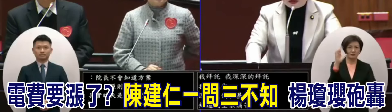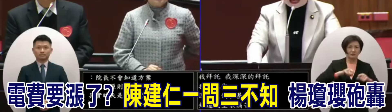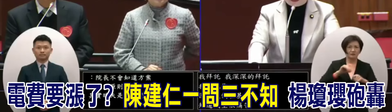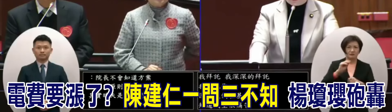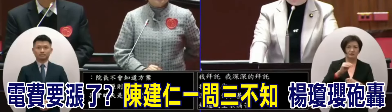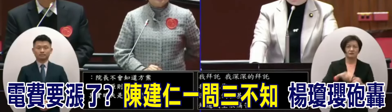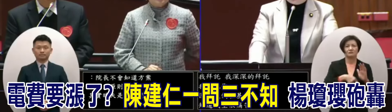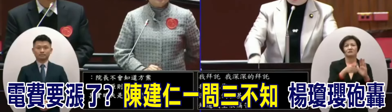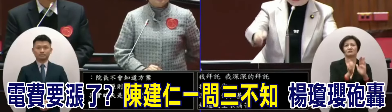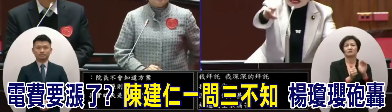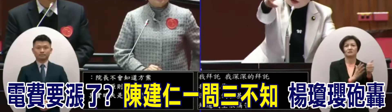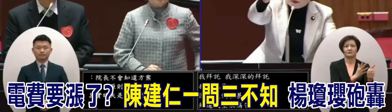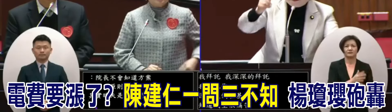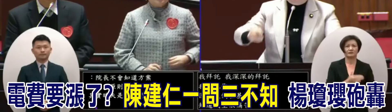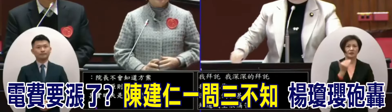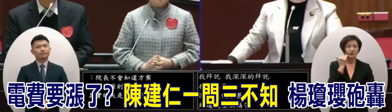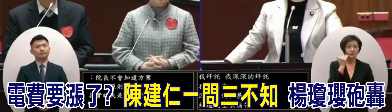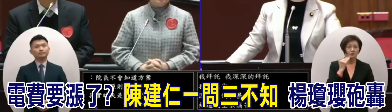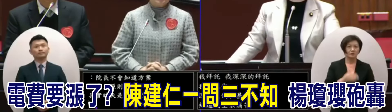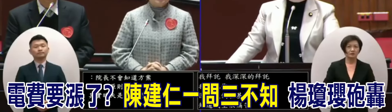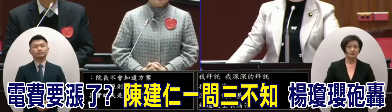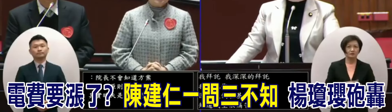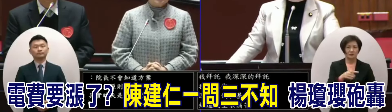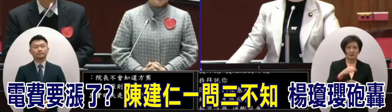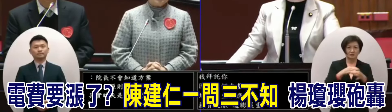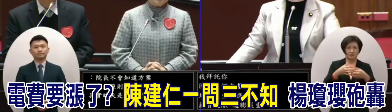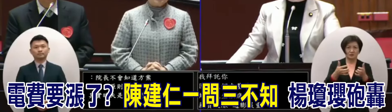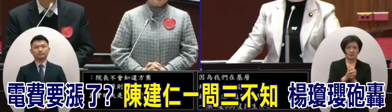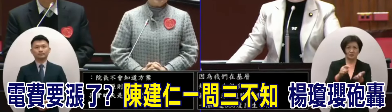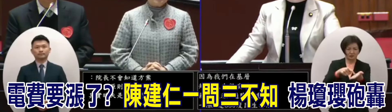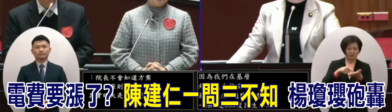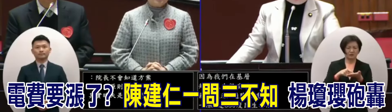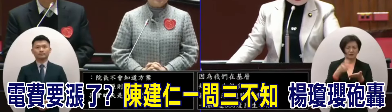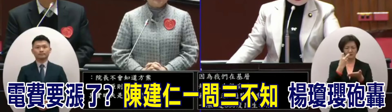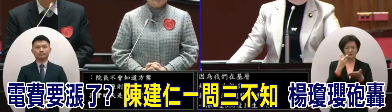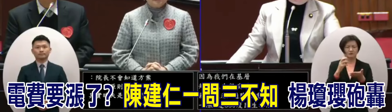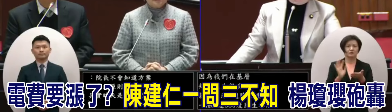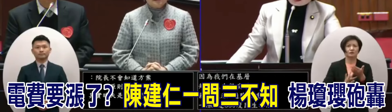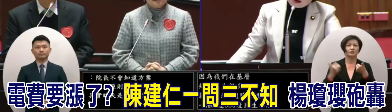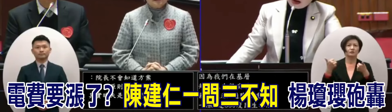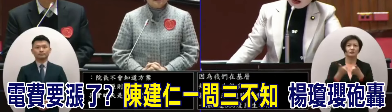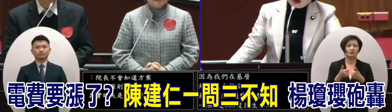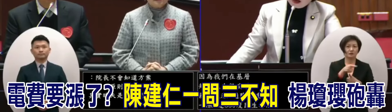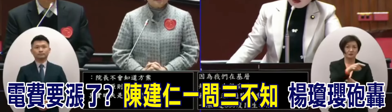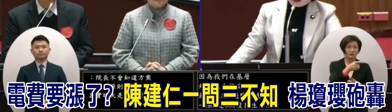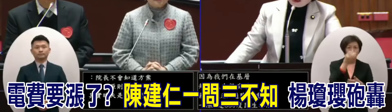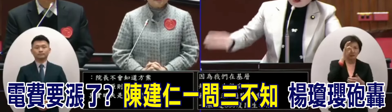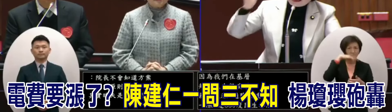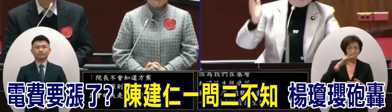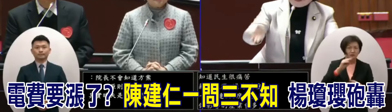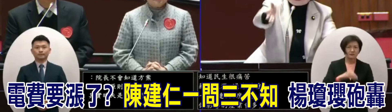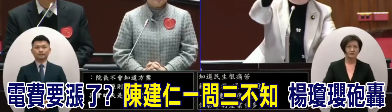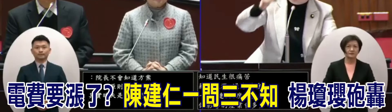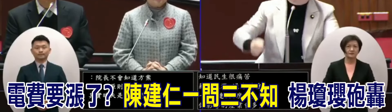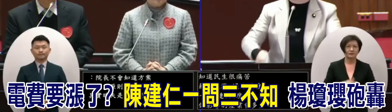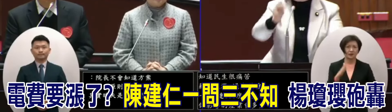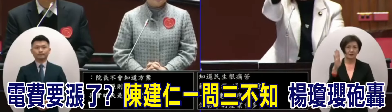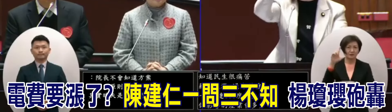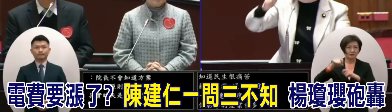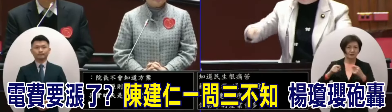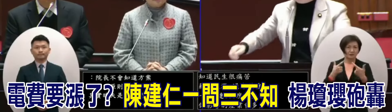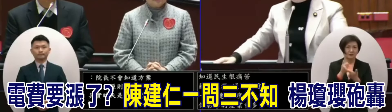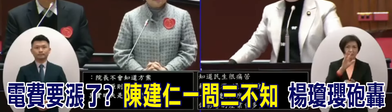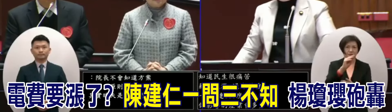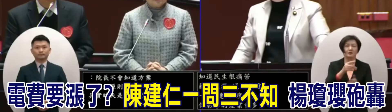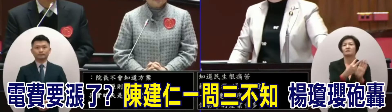请教院长。如果真如经济部所送出来给审议委员会的，你知道吗？你有将配套做好吗？请